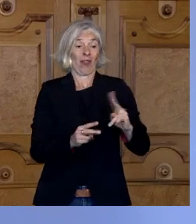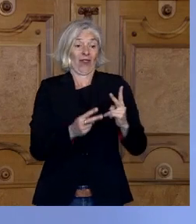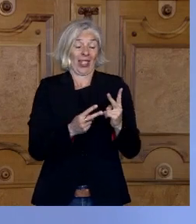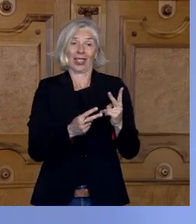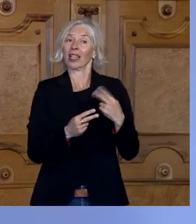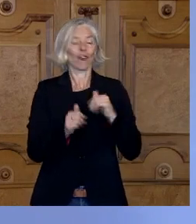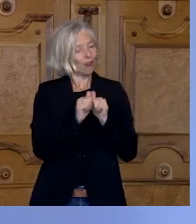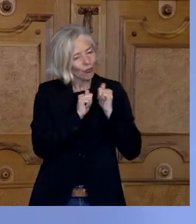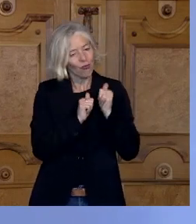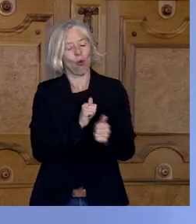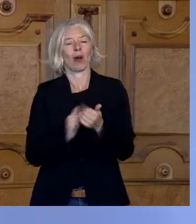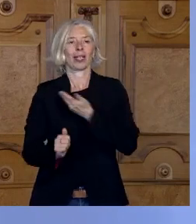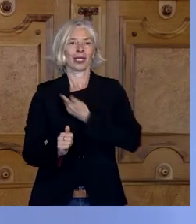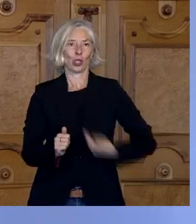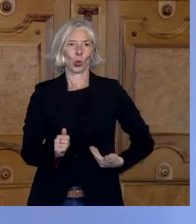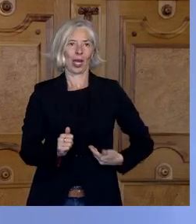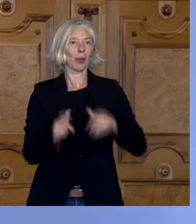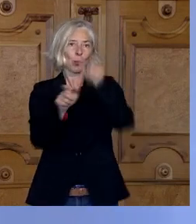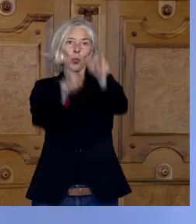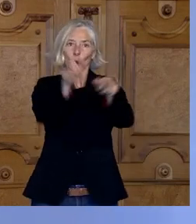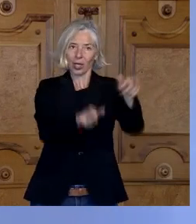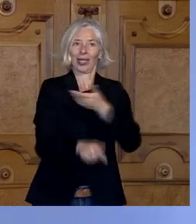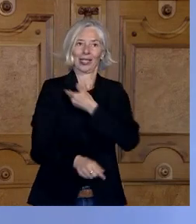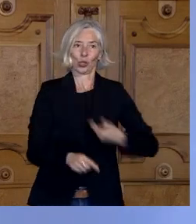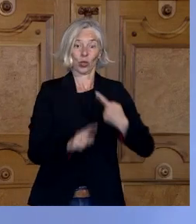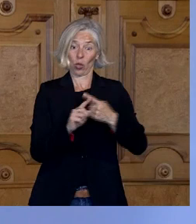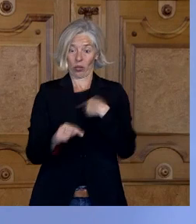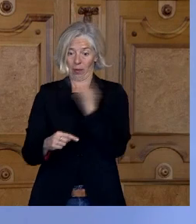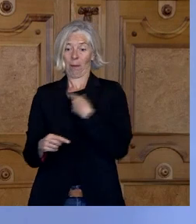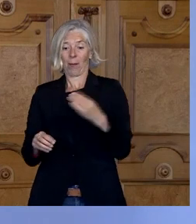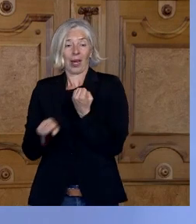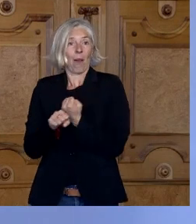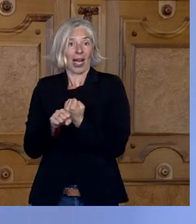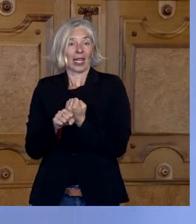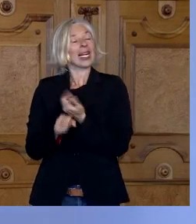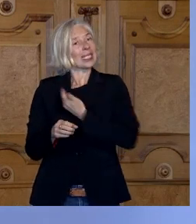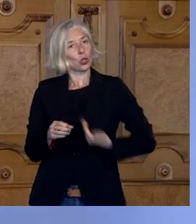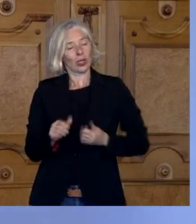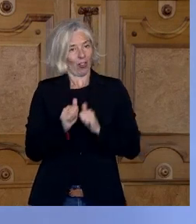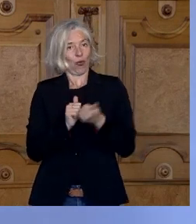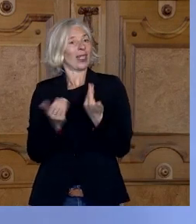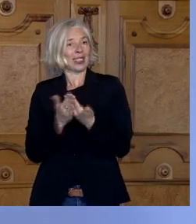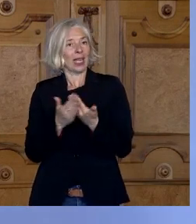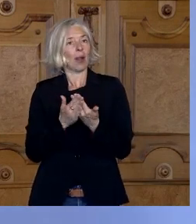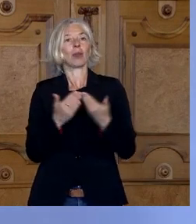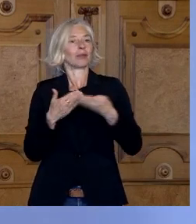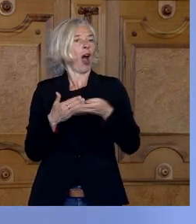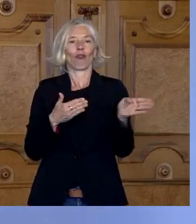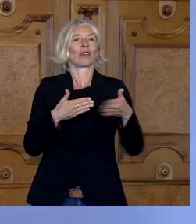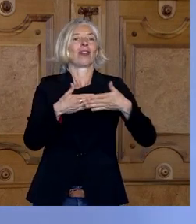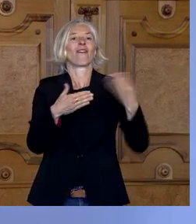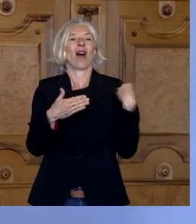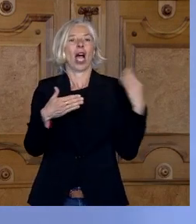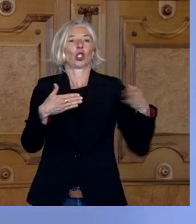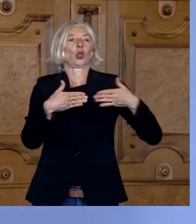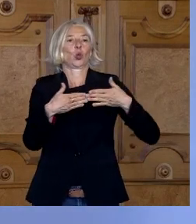die Bürgerinnen und Bürger, aber natürlich auch für unsere Mitarbeitenden steht eben an erster Stelle. Und für all unsere Dienststellen, die eben